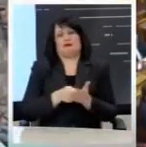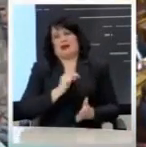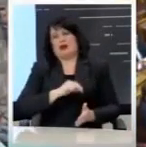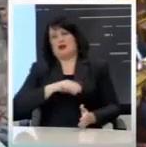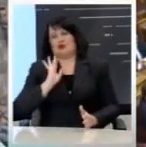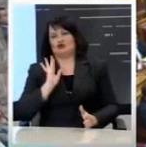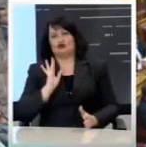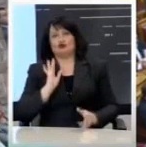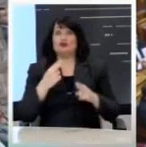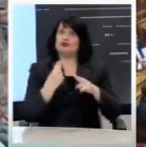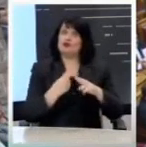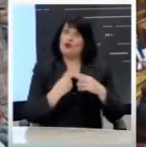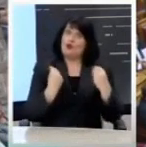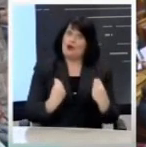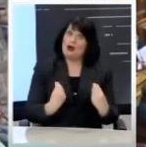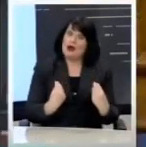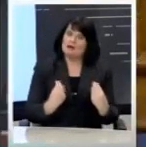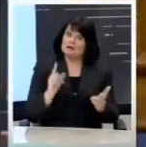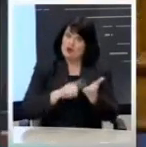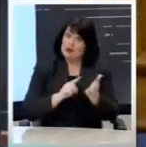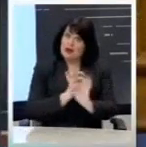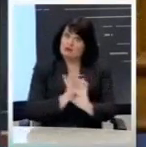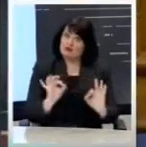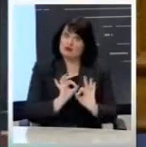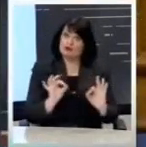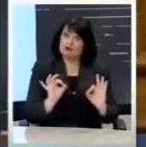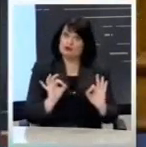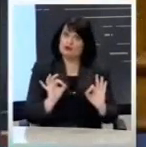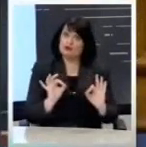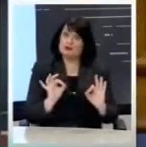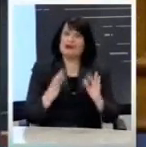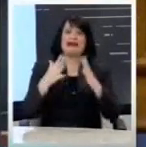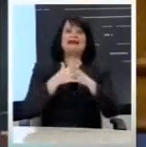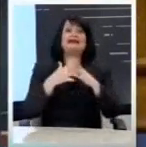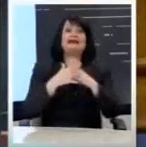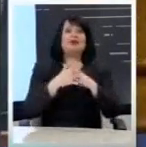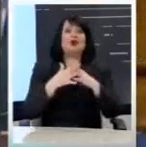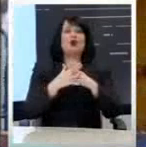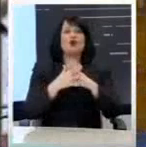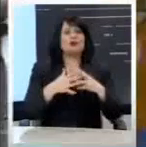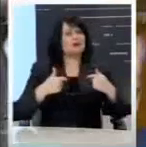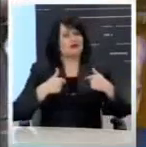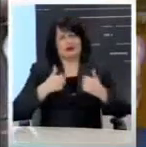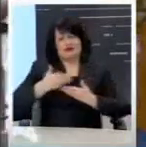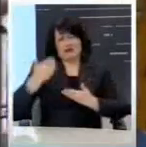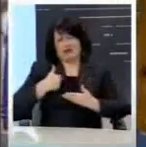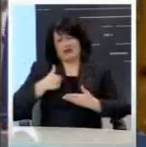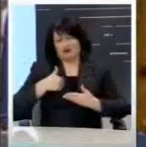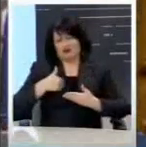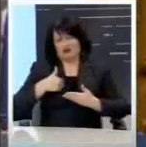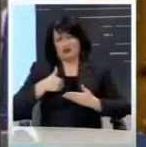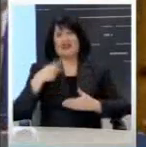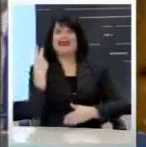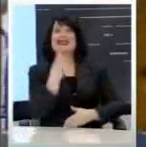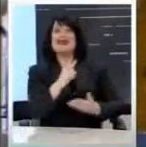Ωραία, επίσημα και θεσμικά από ό,τι φαίνεται, γιατί βγήκαν τα τιμολόγια όχι σε δικές μας φιλικές εφημερίδες, σε εφημερίδες που σας